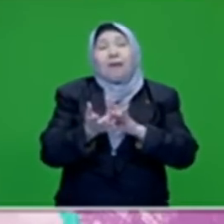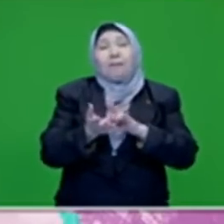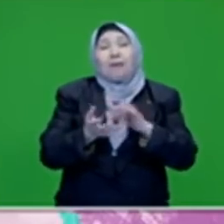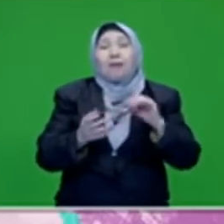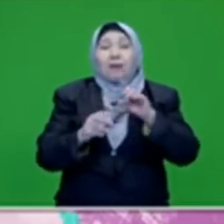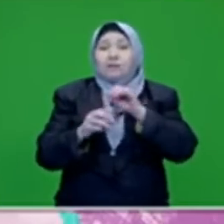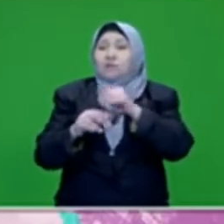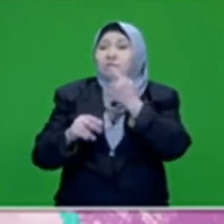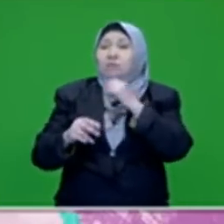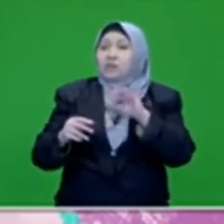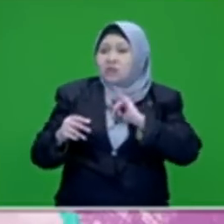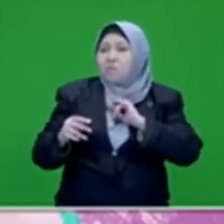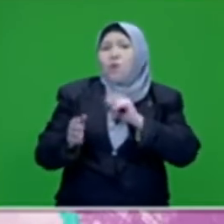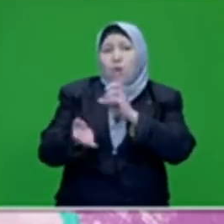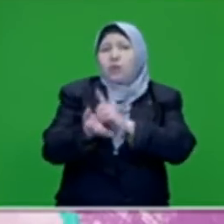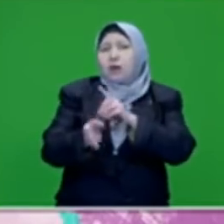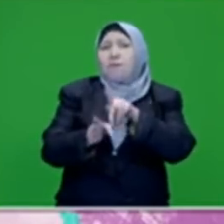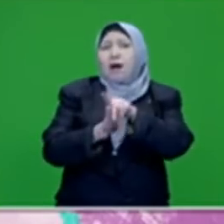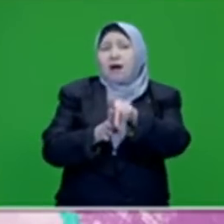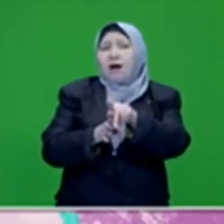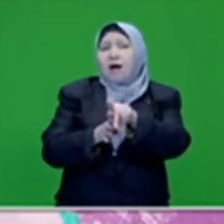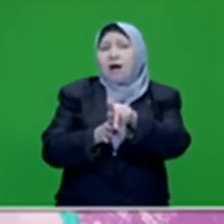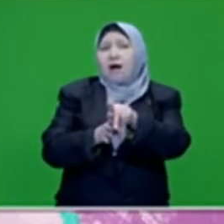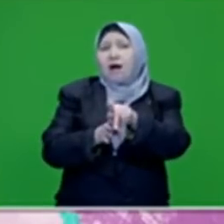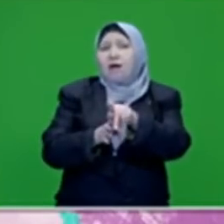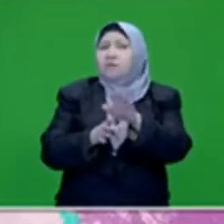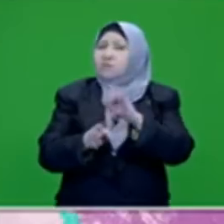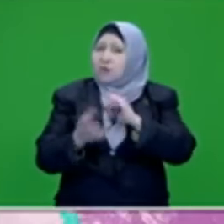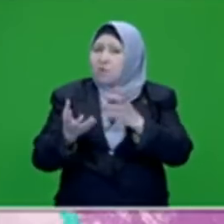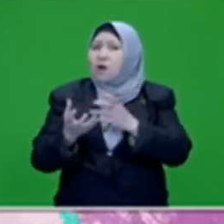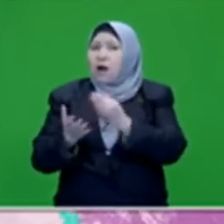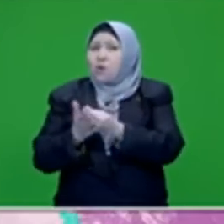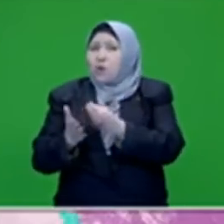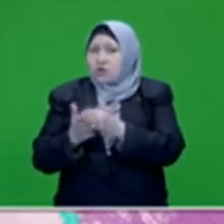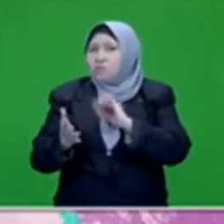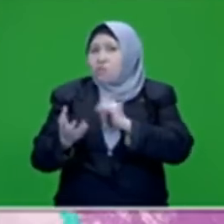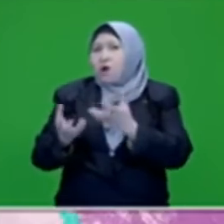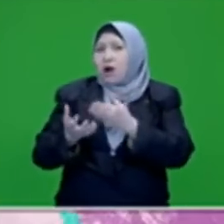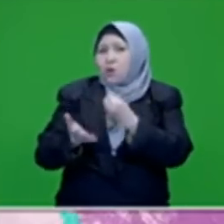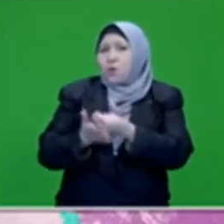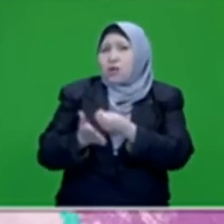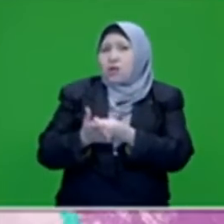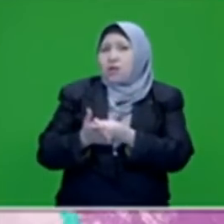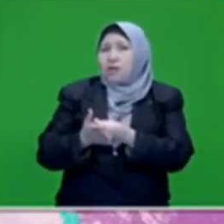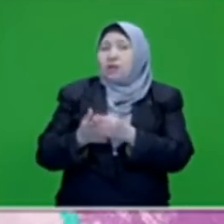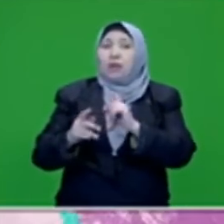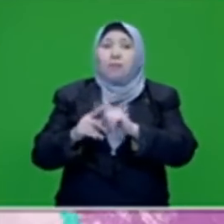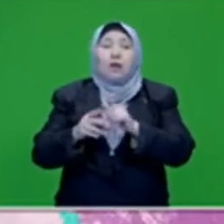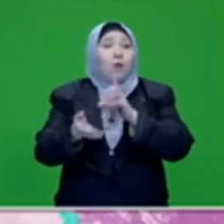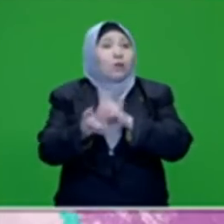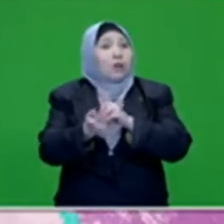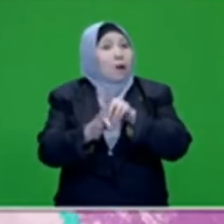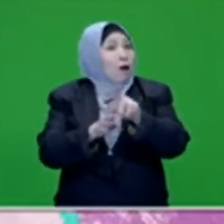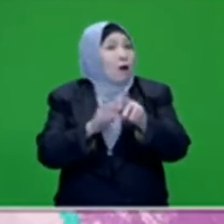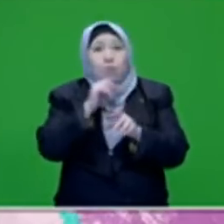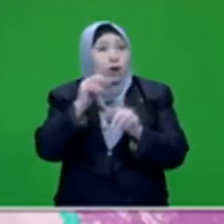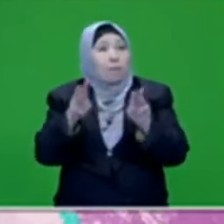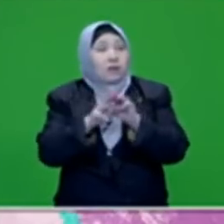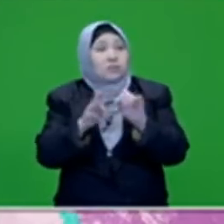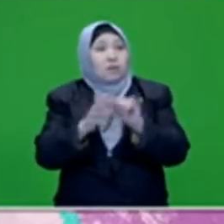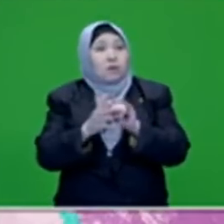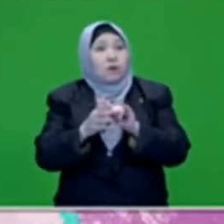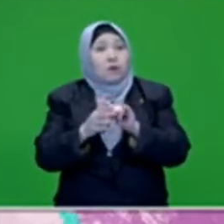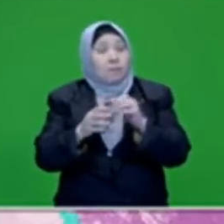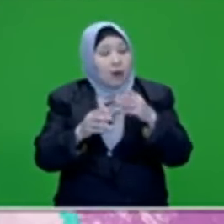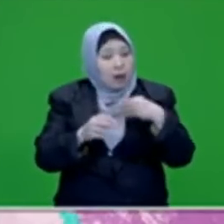you ni siapa? Saya pun doktor pakar. Kenapa you jadi doktor pakar? Saya pun nak duit, saya pun nak duit, nak gaji. Eh, nak jadi doktor pakar bukan macam ni. You masuk balik